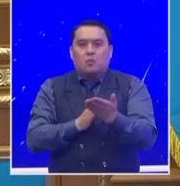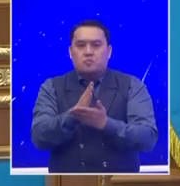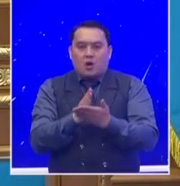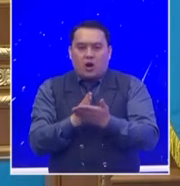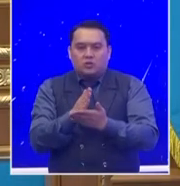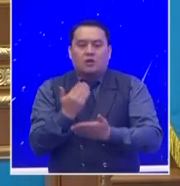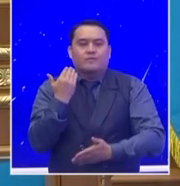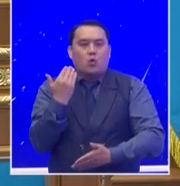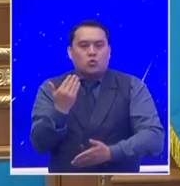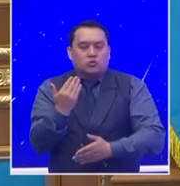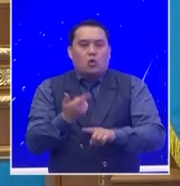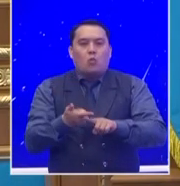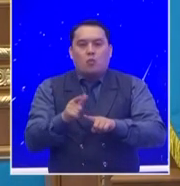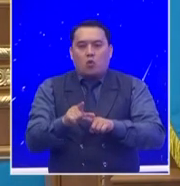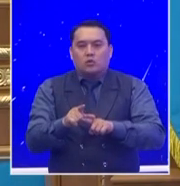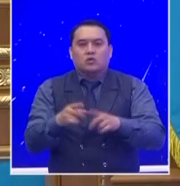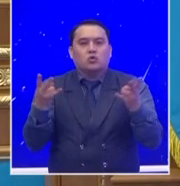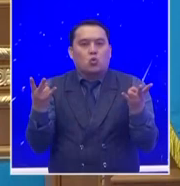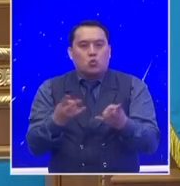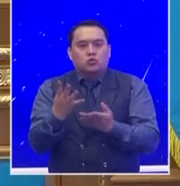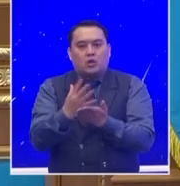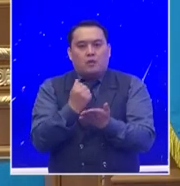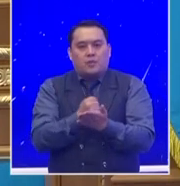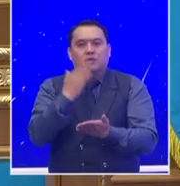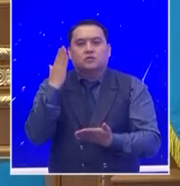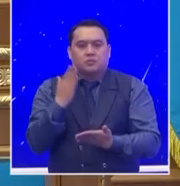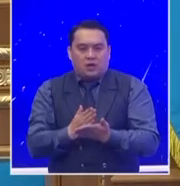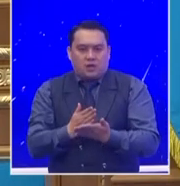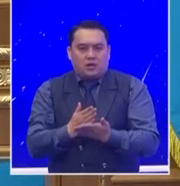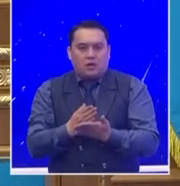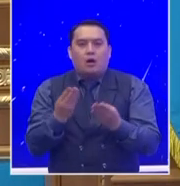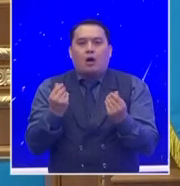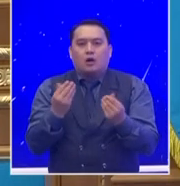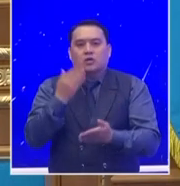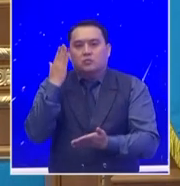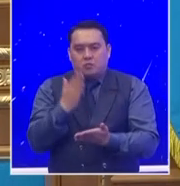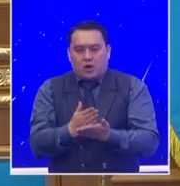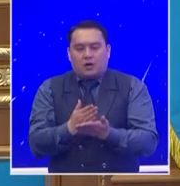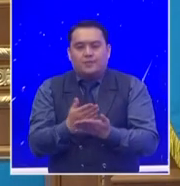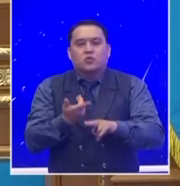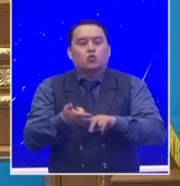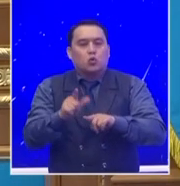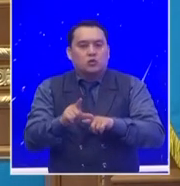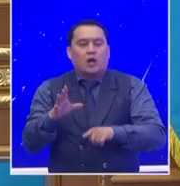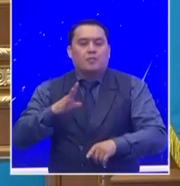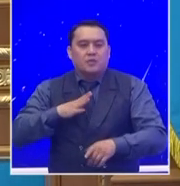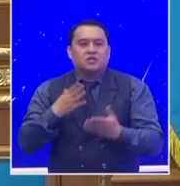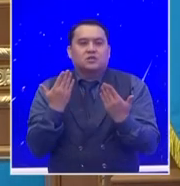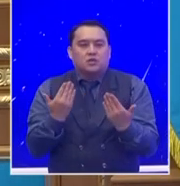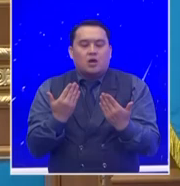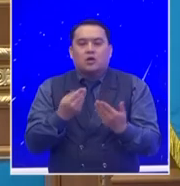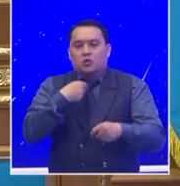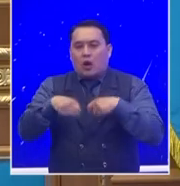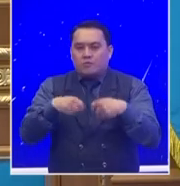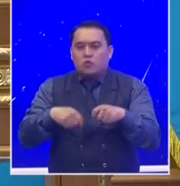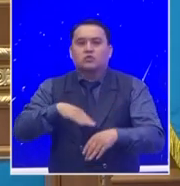саясатының арқасында бұған қажетті қорымыз қалыптасты. Қаражат бар. Осы орайда азық түлік